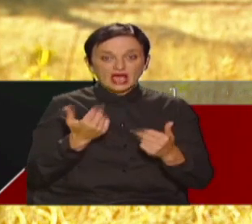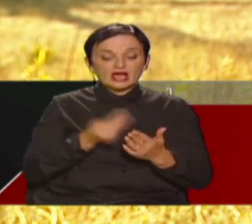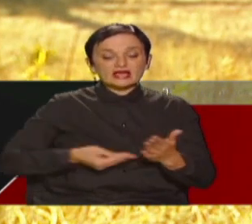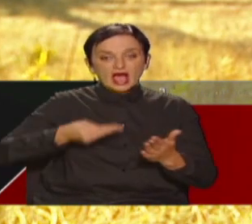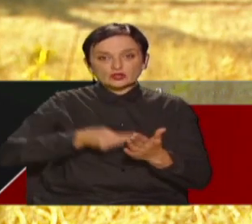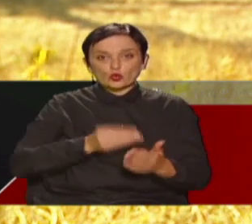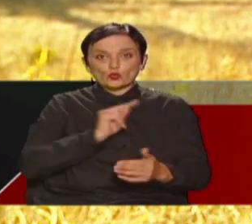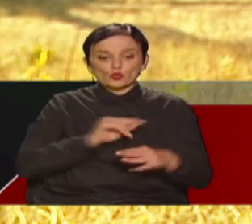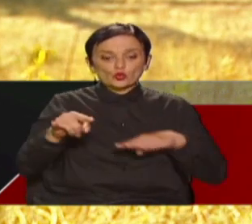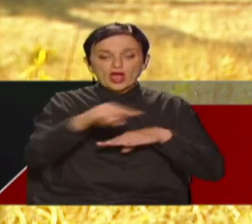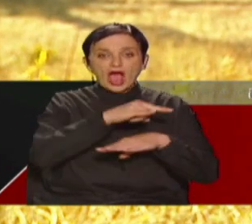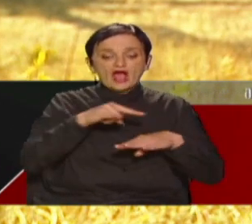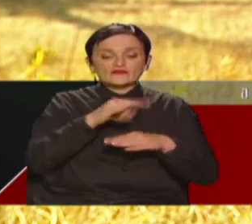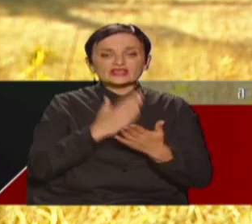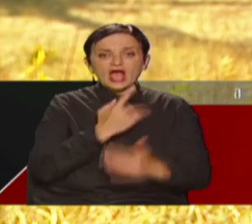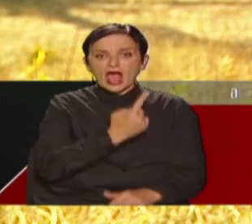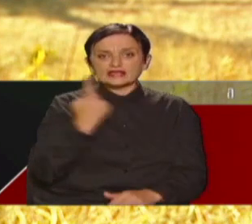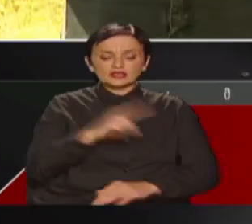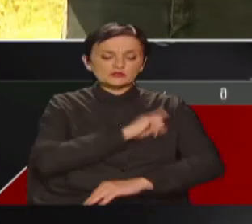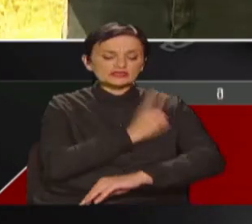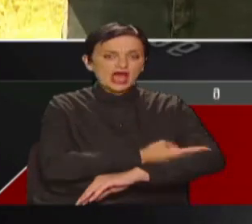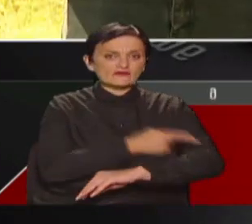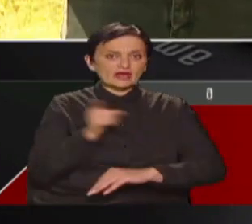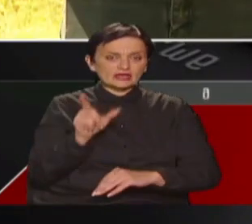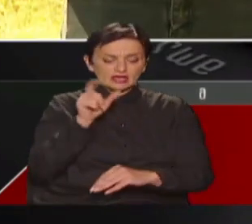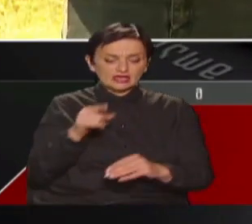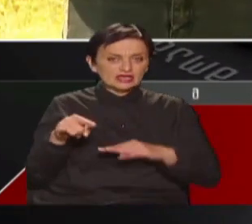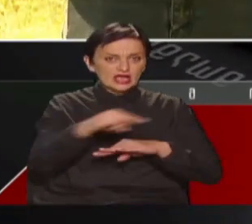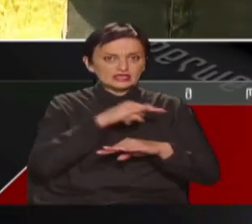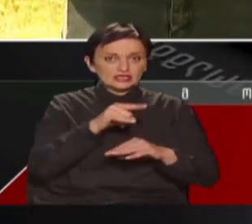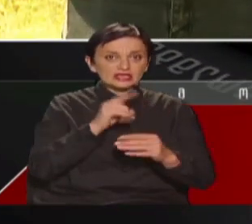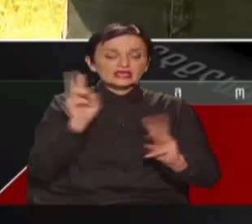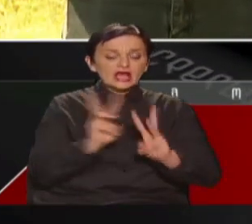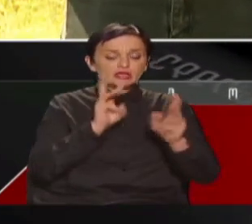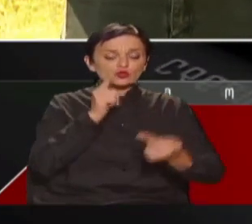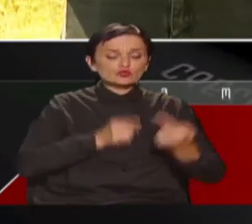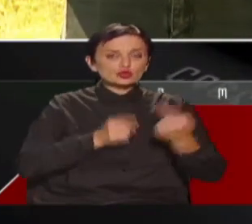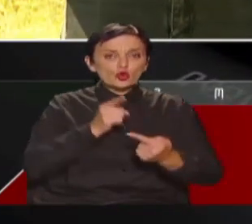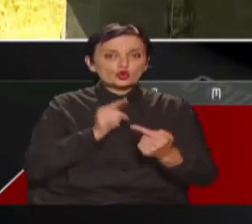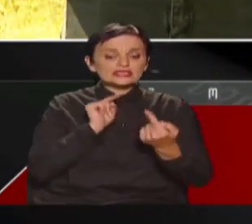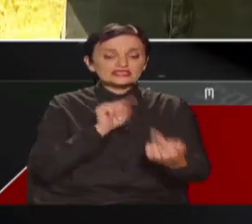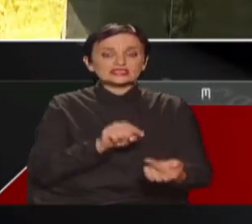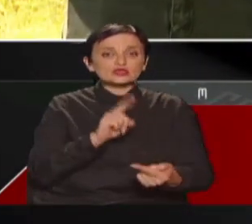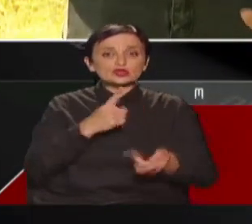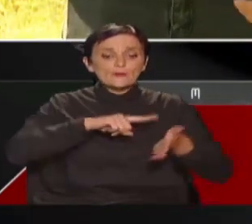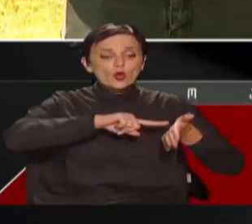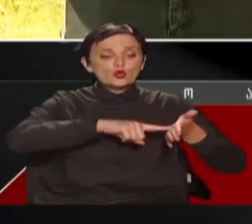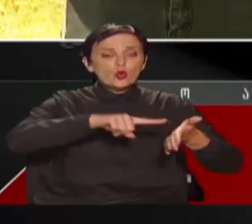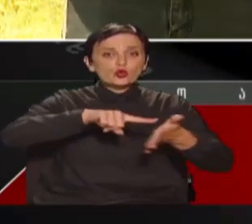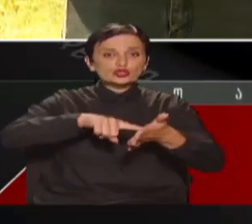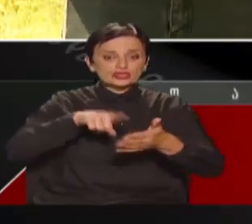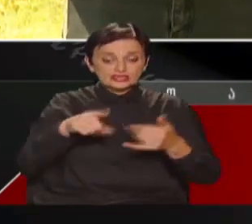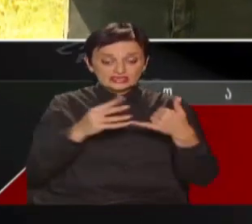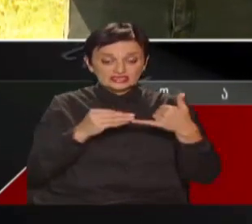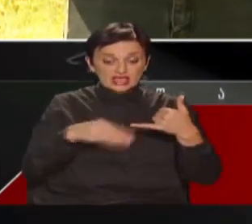canahles, mușaoba, aviația, aris, ertertim tawari zala, hanzartam brzolist din aram de ghidan gamom din arerom logistic, urat teritoria